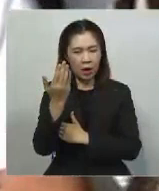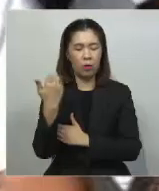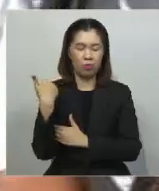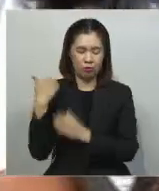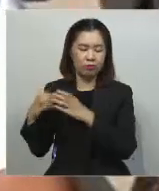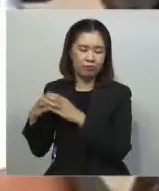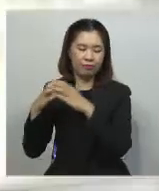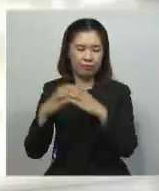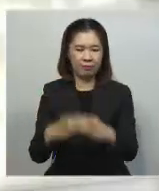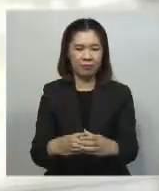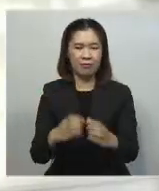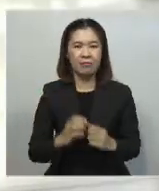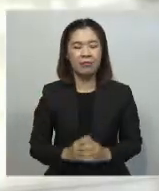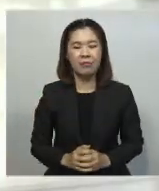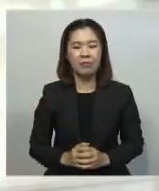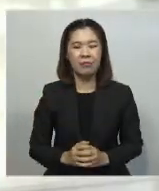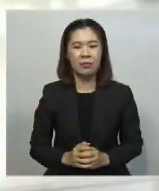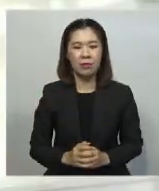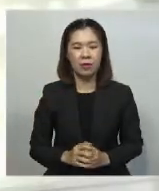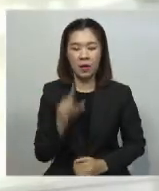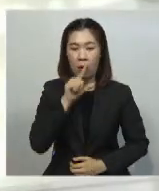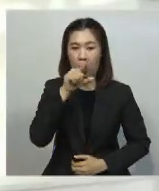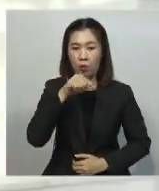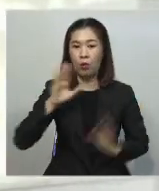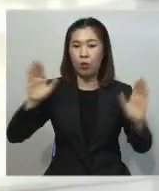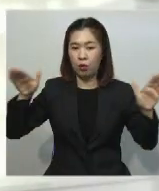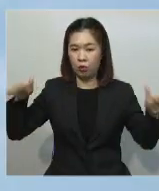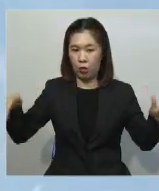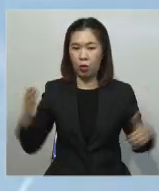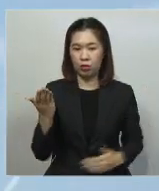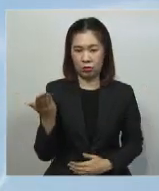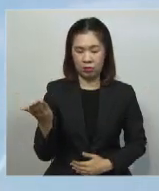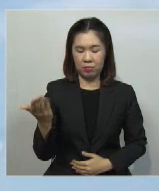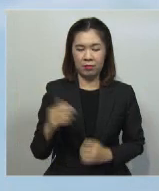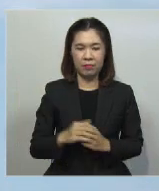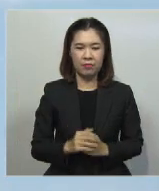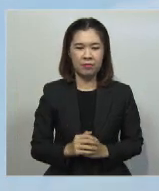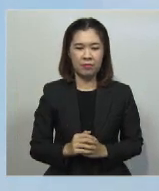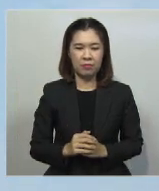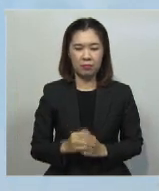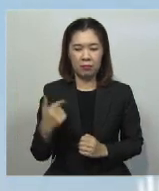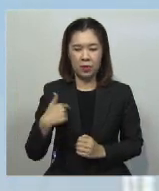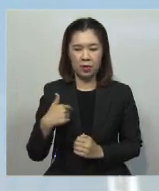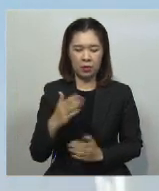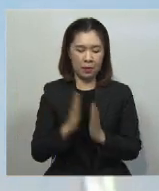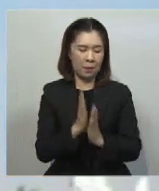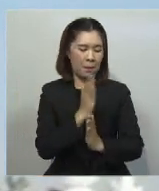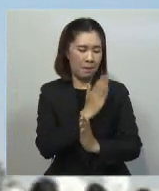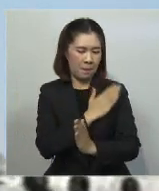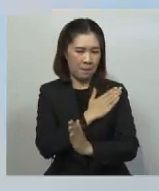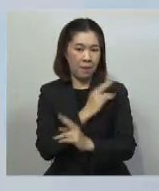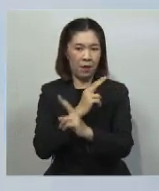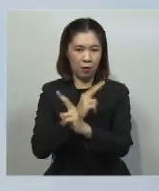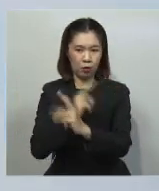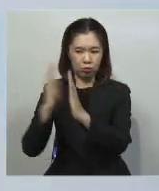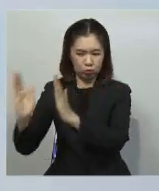ครับพี่ สำหรับนกหัสดีลิงเทินบุษบกค่ะมีการถอดอัตลักษณ์จากหลวงพ่อคูณจากความเรียบง่ายสู่งานศิลปะ